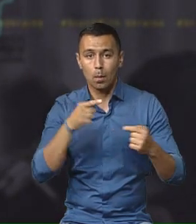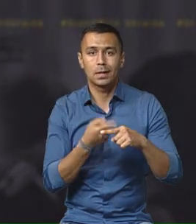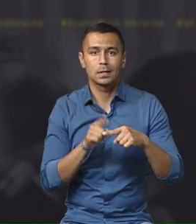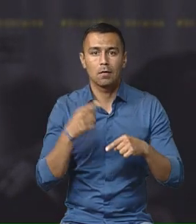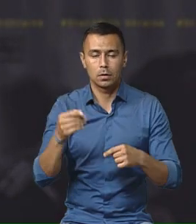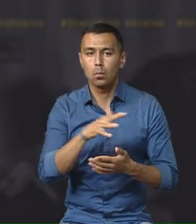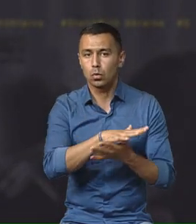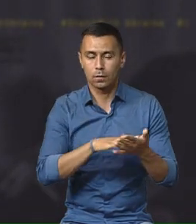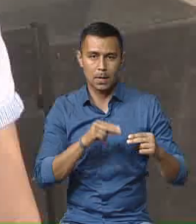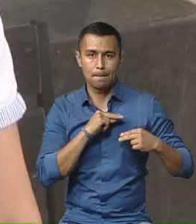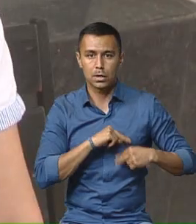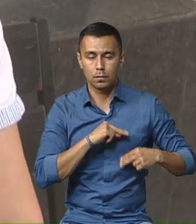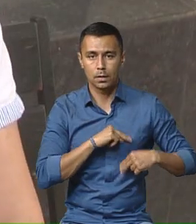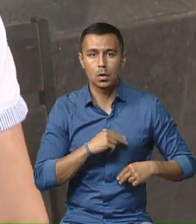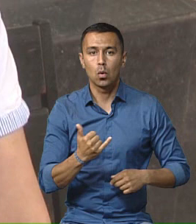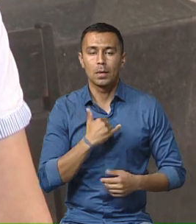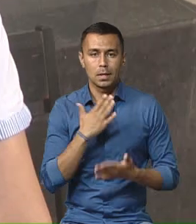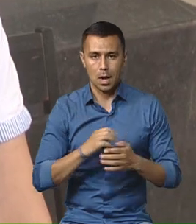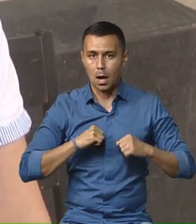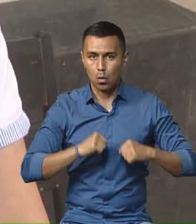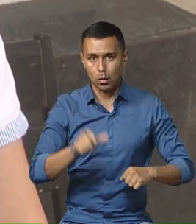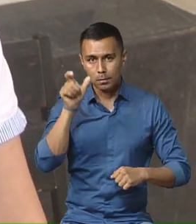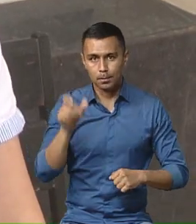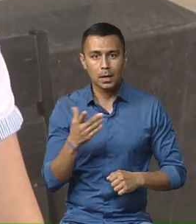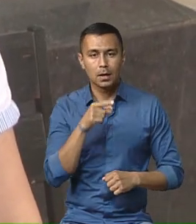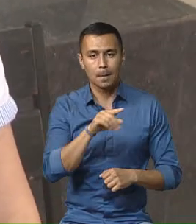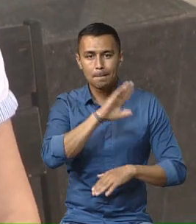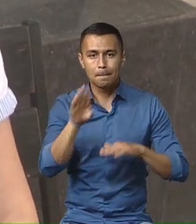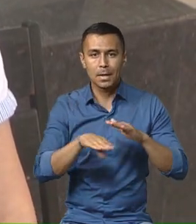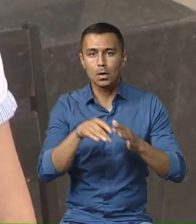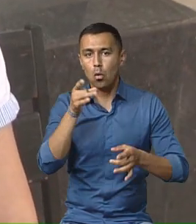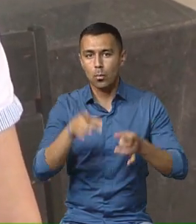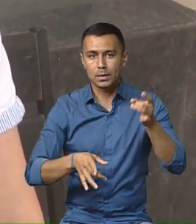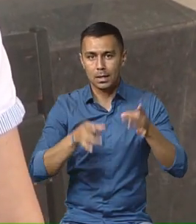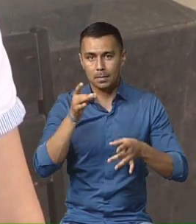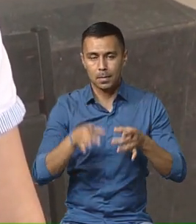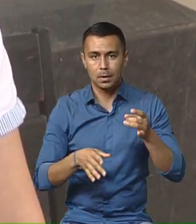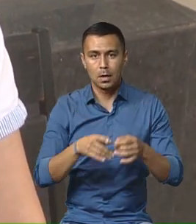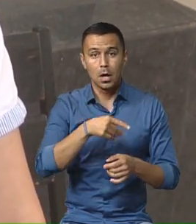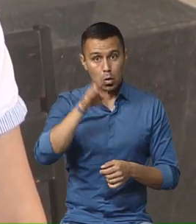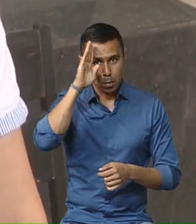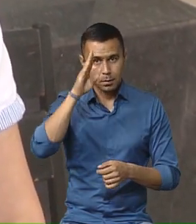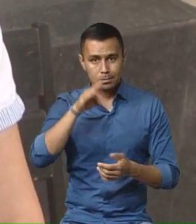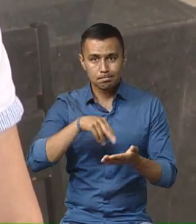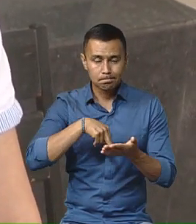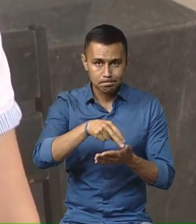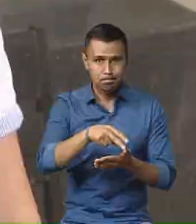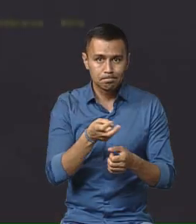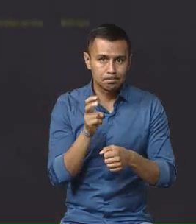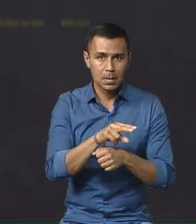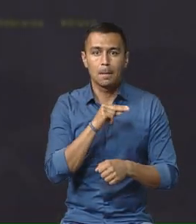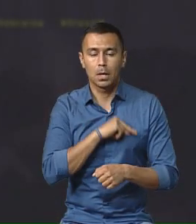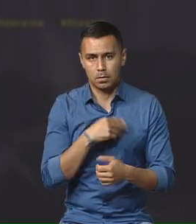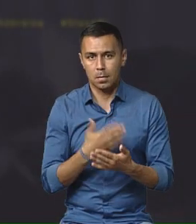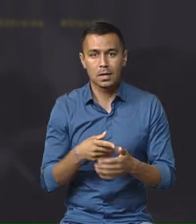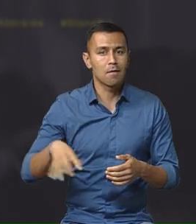вона продовжує працювати. У мене є герої, які там під обстрілами, там хлопець виходив і працював